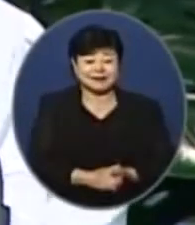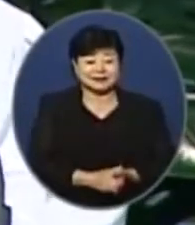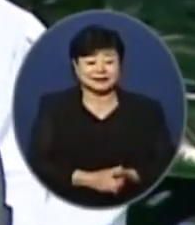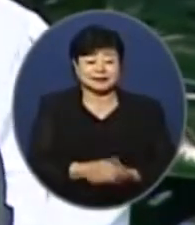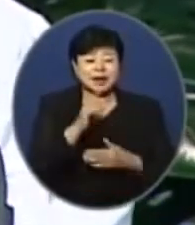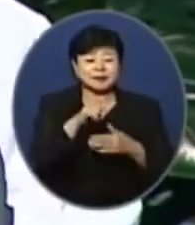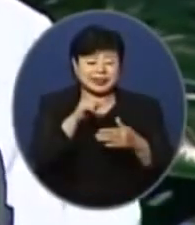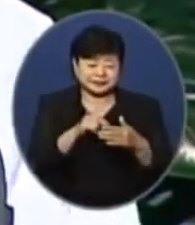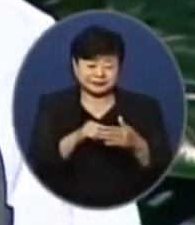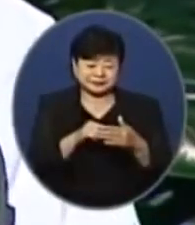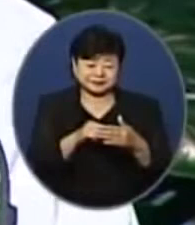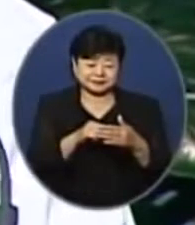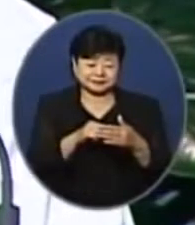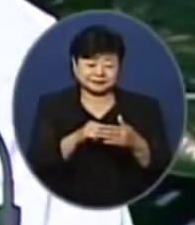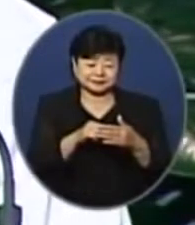마음에